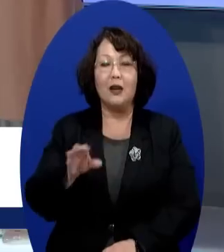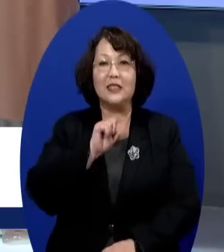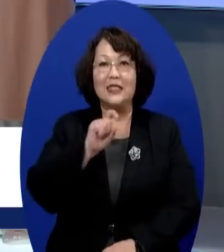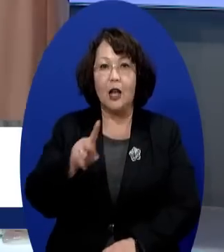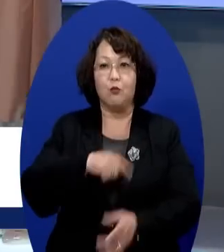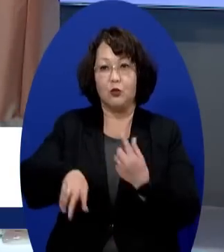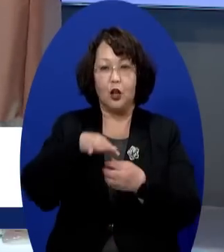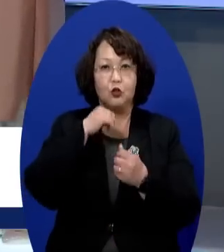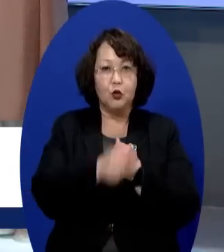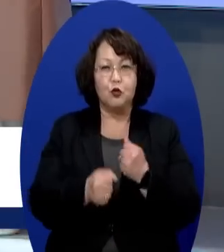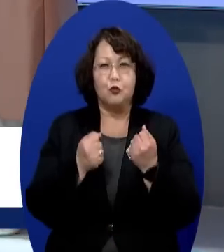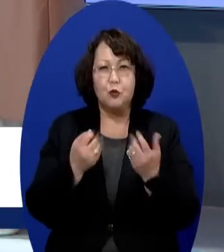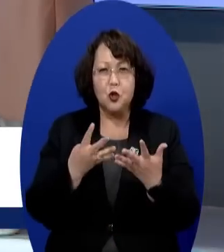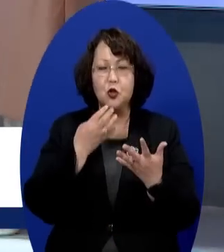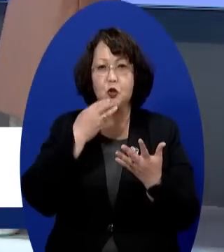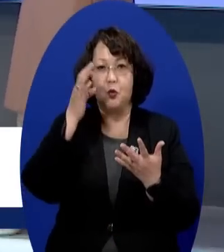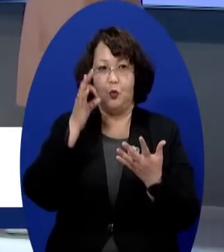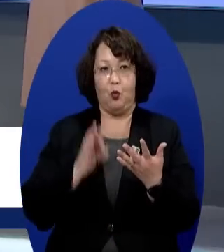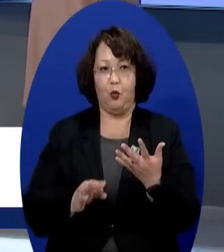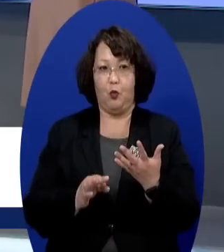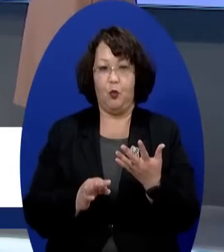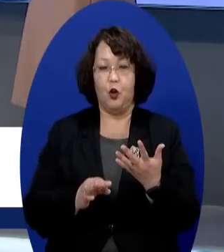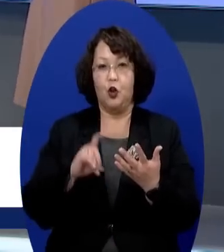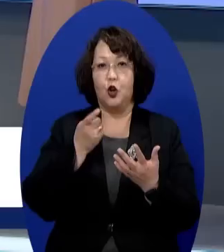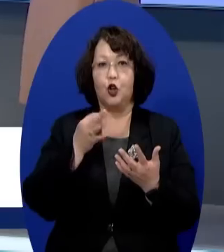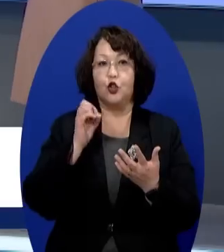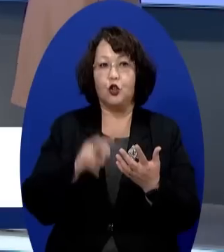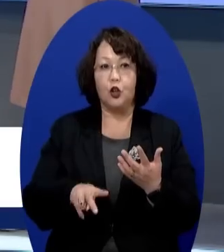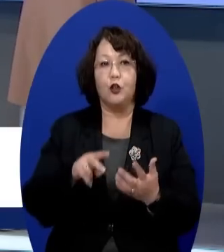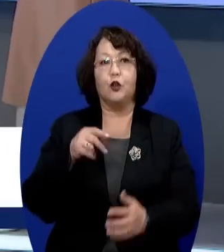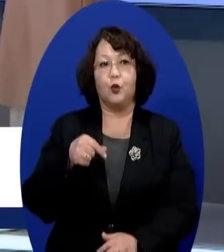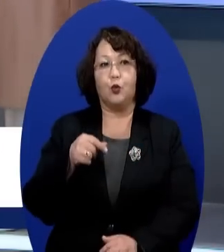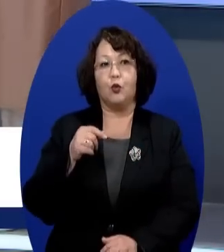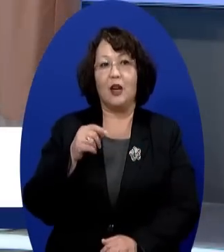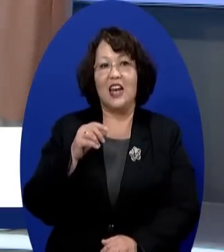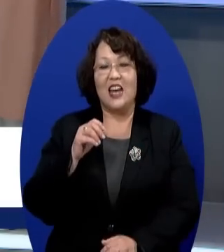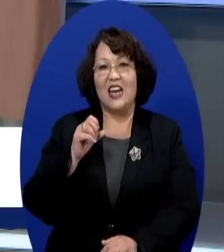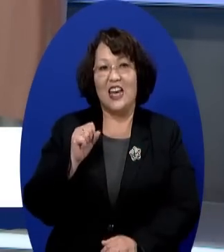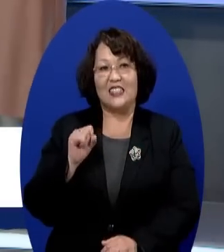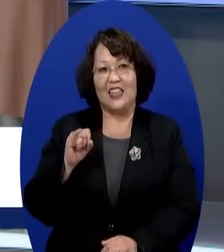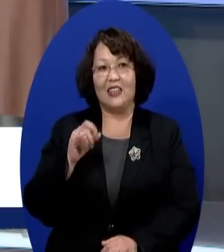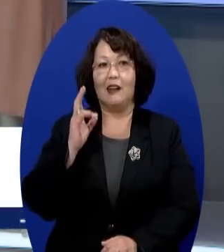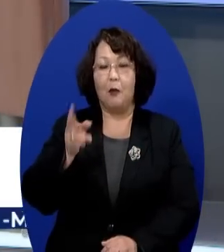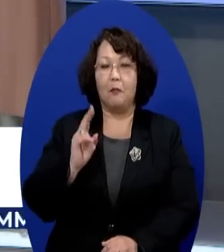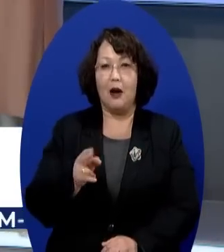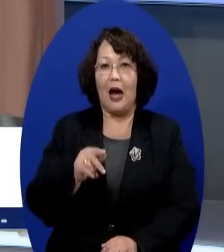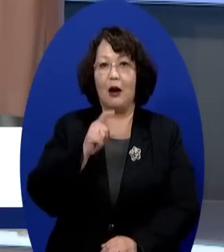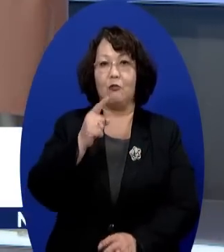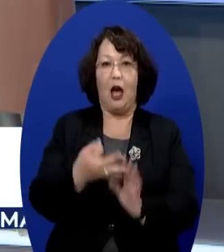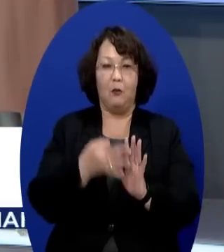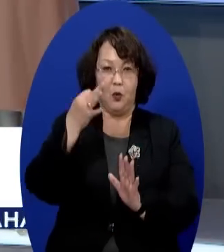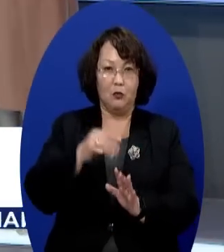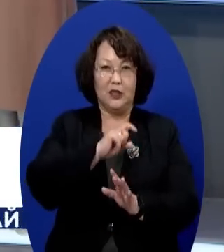ердөө 9% байгаа. За үүн дотроо мөн хөтөл болон QSE компаниуд нийт зээлийн 18% эзэлж байгаа. За гэсэн ч